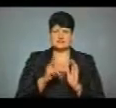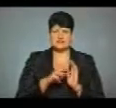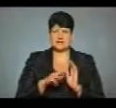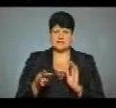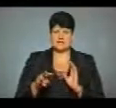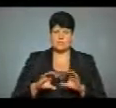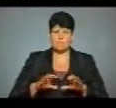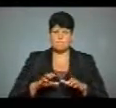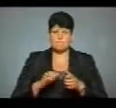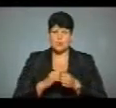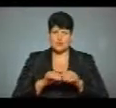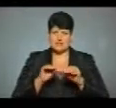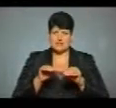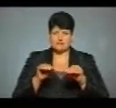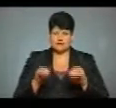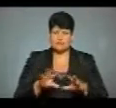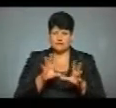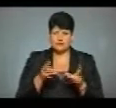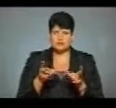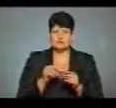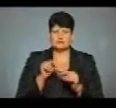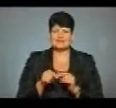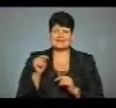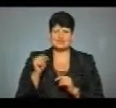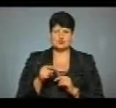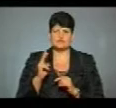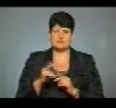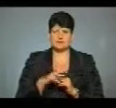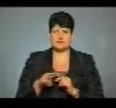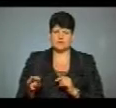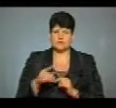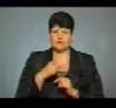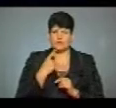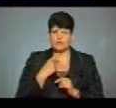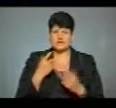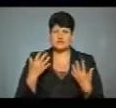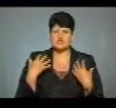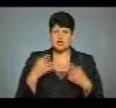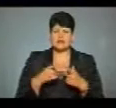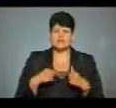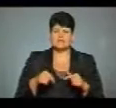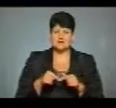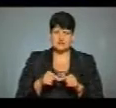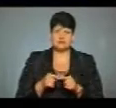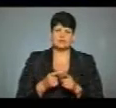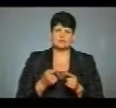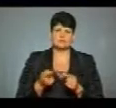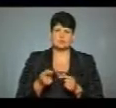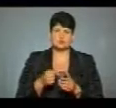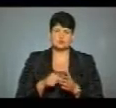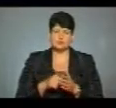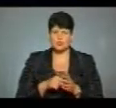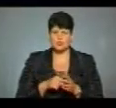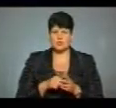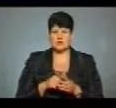метрів бруківки. Усього мають вкласти близько 1000 квадратних метрів, розповідає начальник відділу технагляду Тернопільської міськради Олег Вітик. За